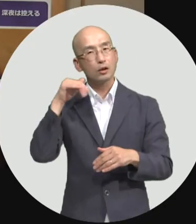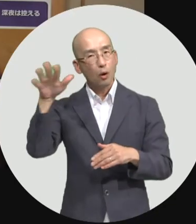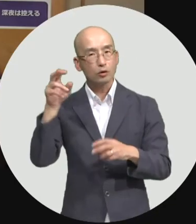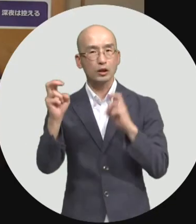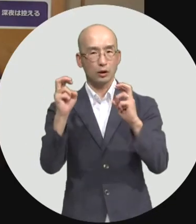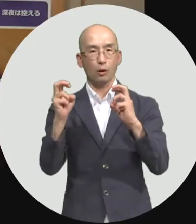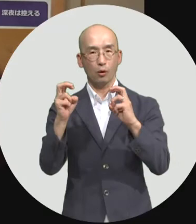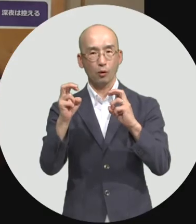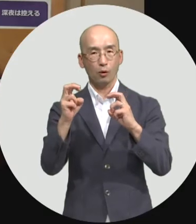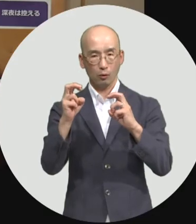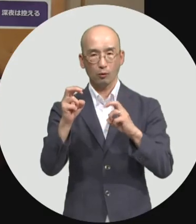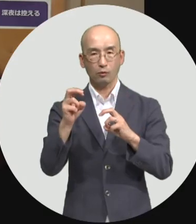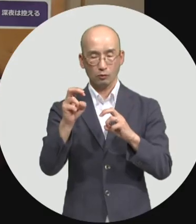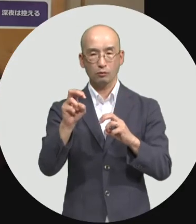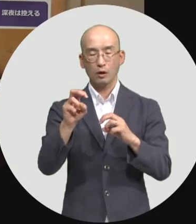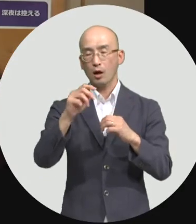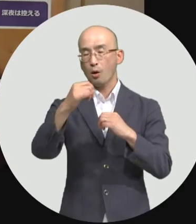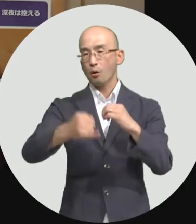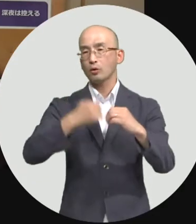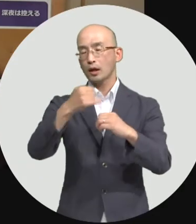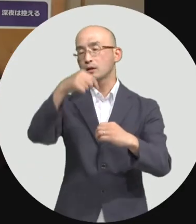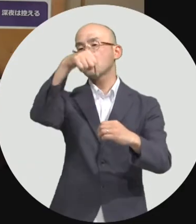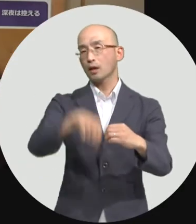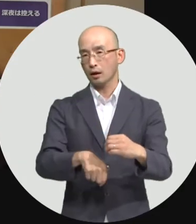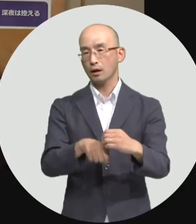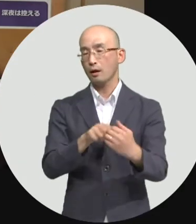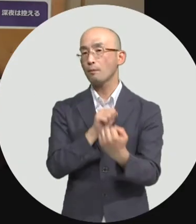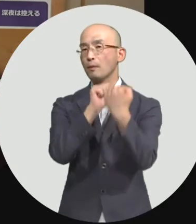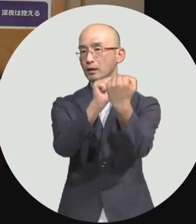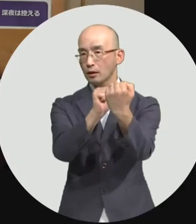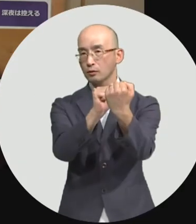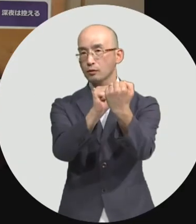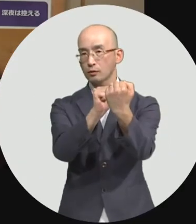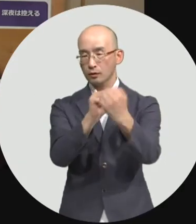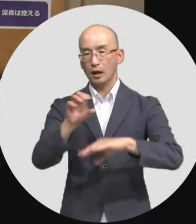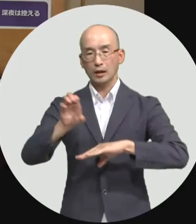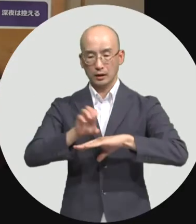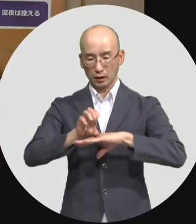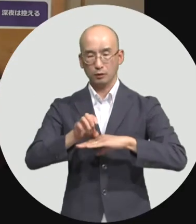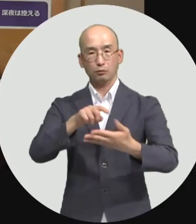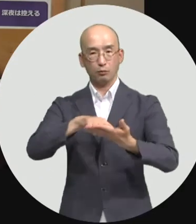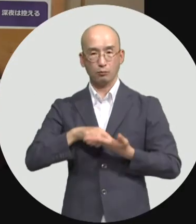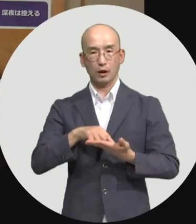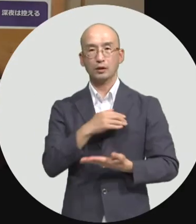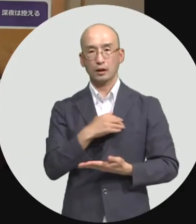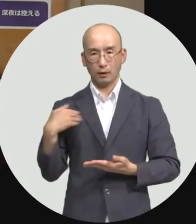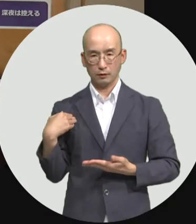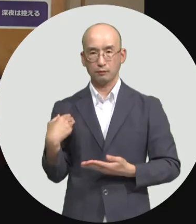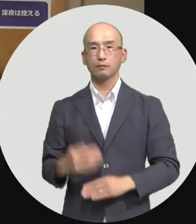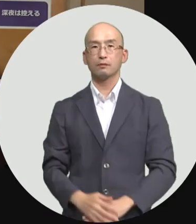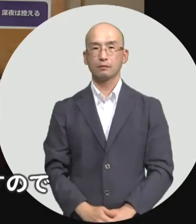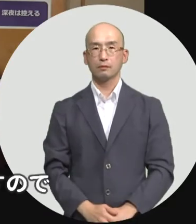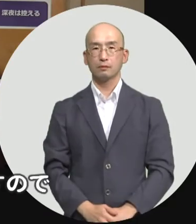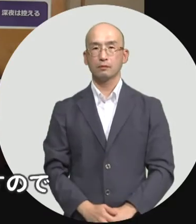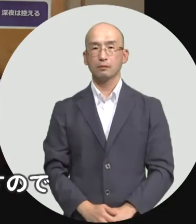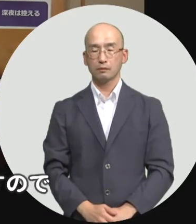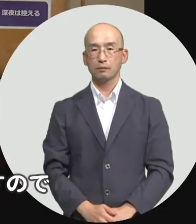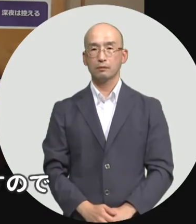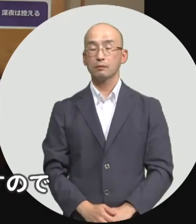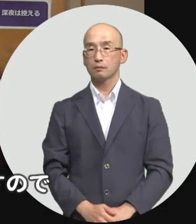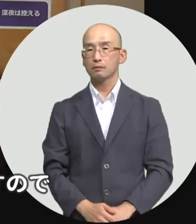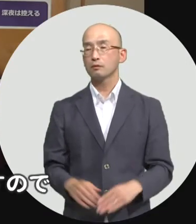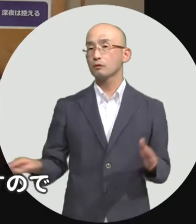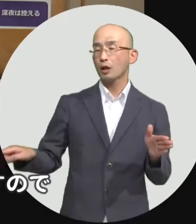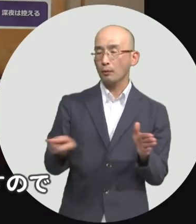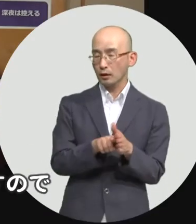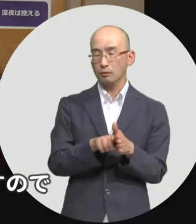ン上での直接ですね、面接やそういうインターンシップの応募もすることができるという状況でございます。まあ、これまで実施したことの